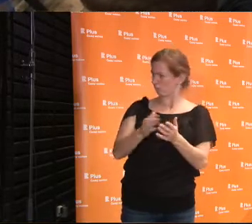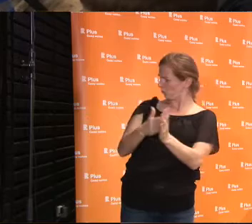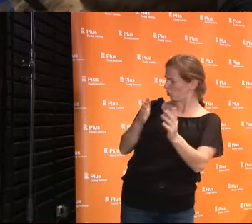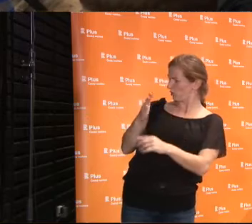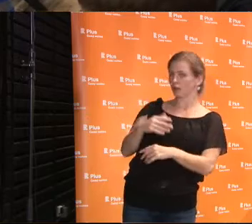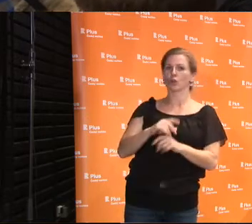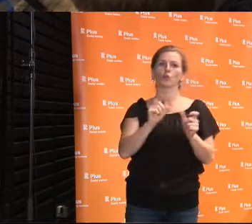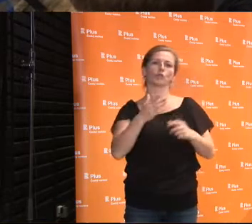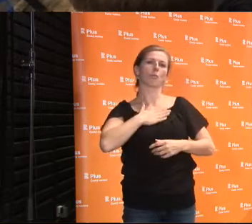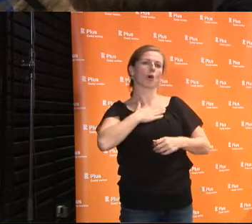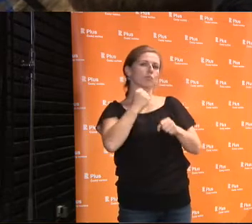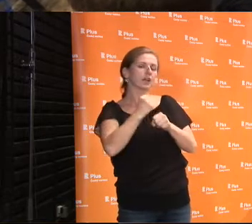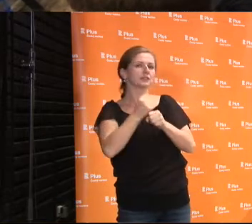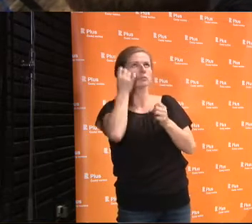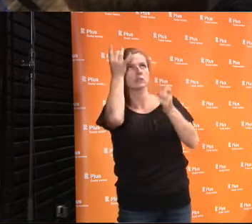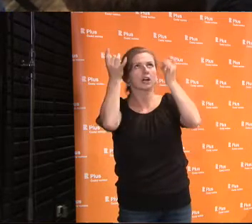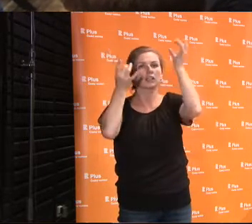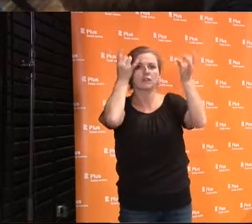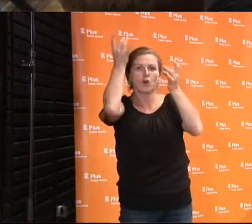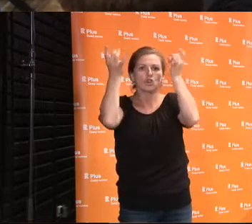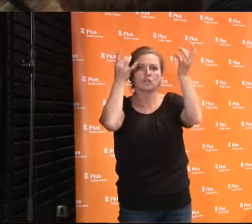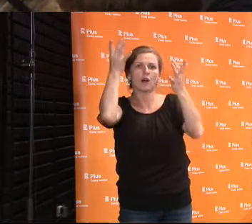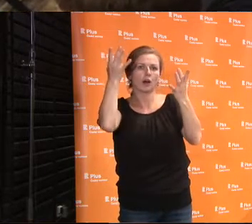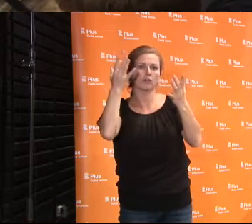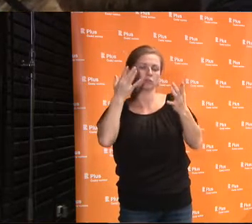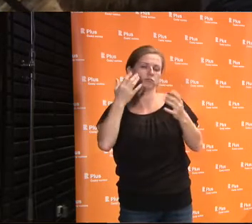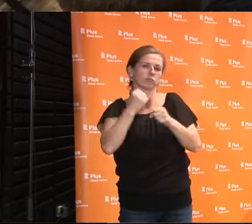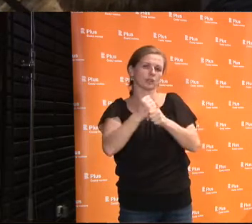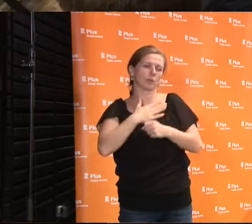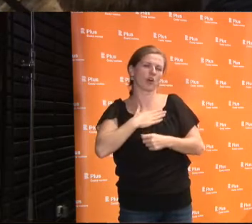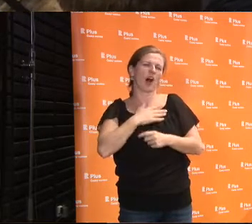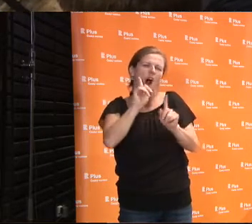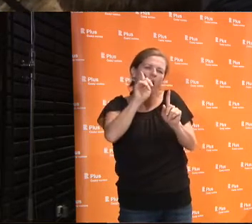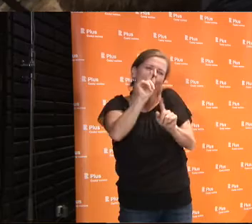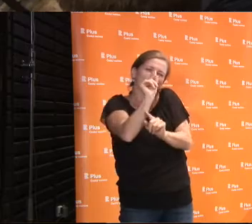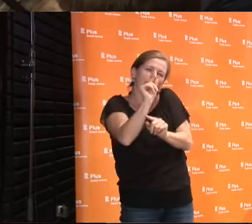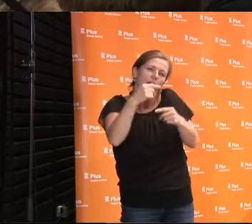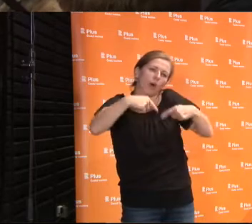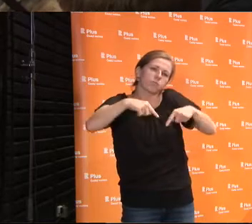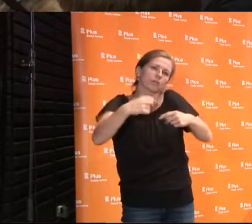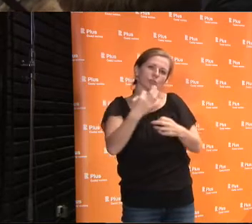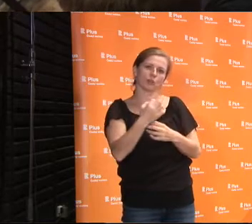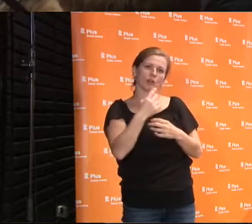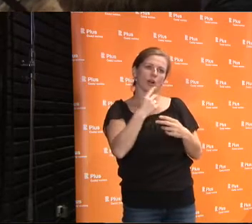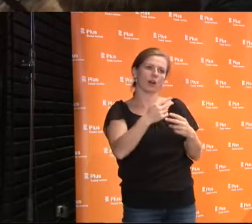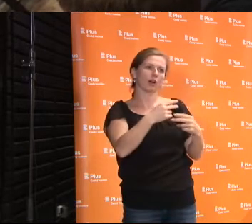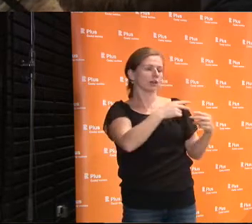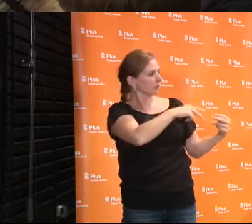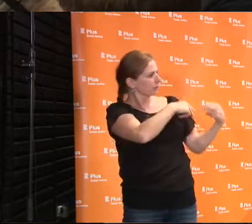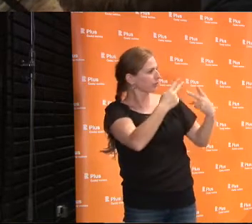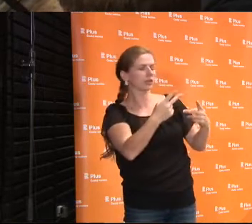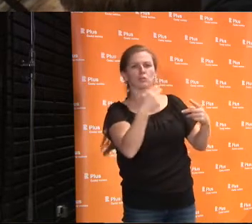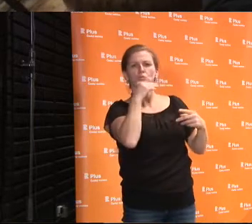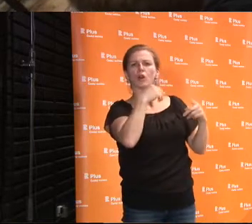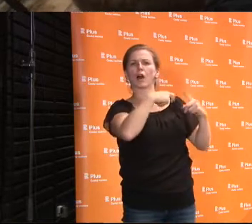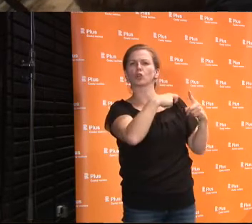dělat práci, která je víc tvořivá. Ale trošku se bojím teda, jestli můžu trošku navázat, co říkal tady pan Kartous,